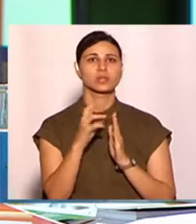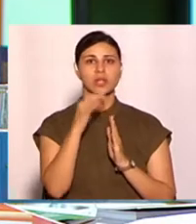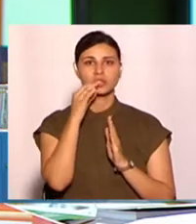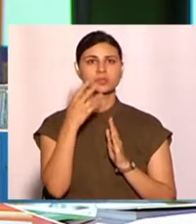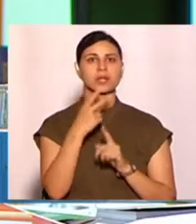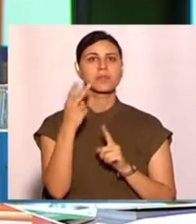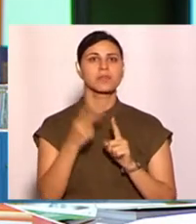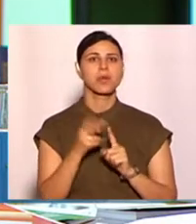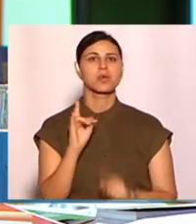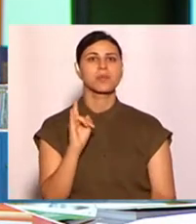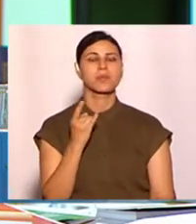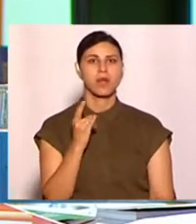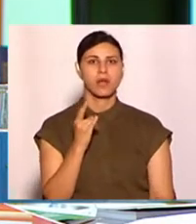შემდეგ